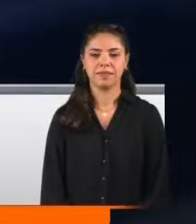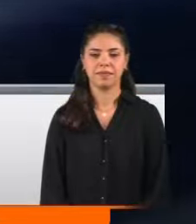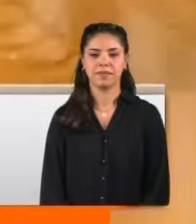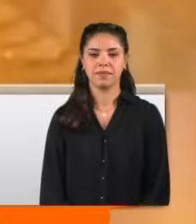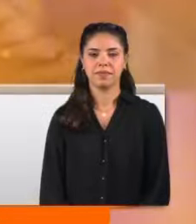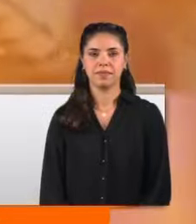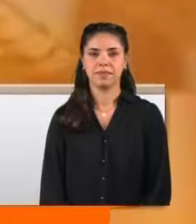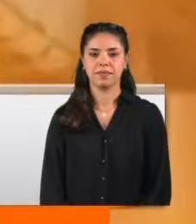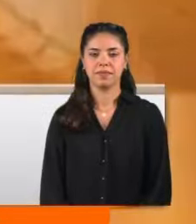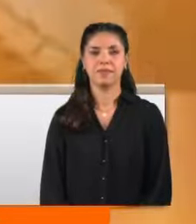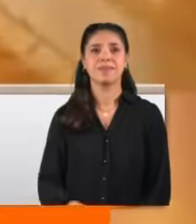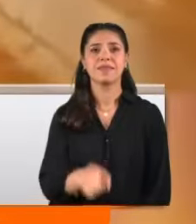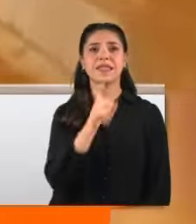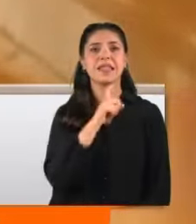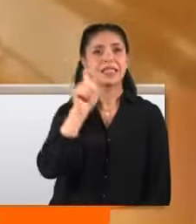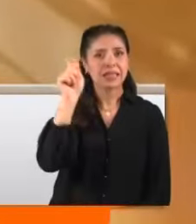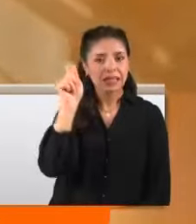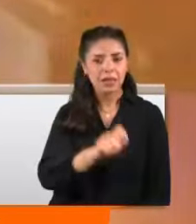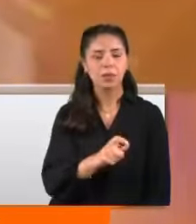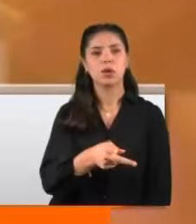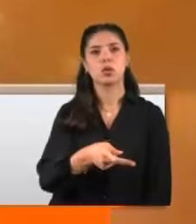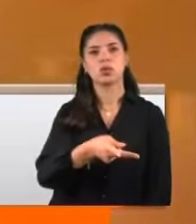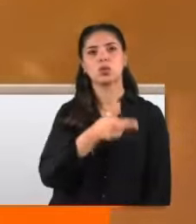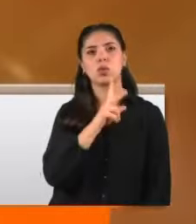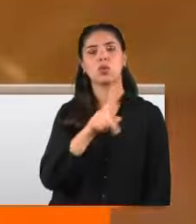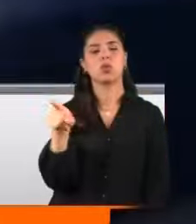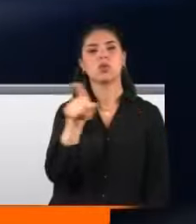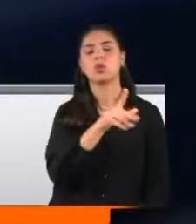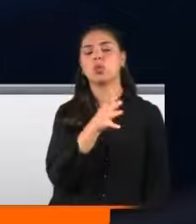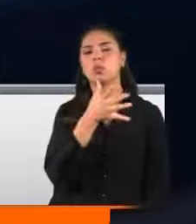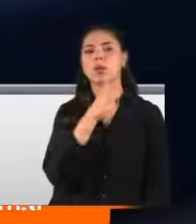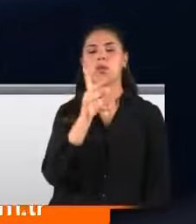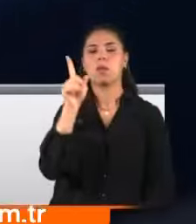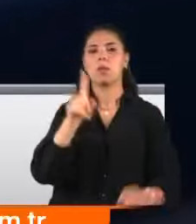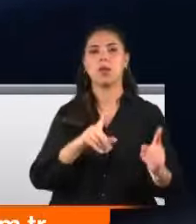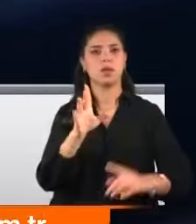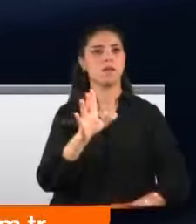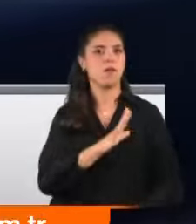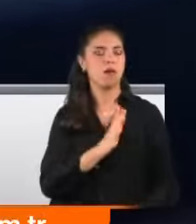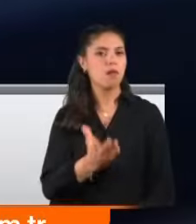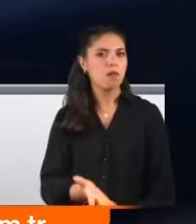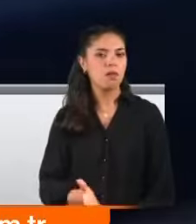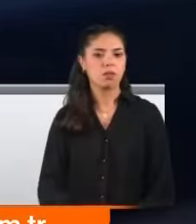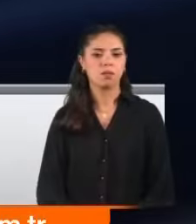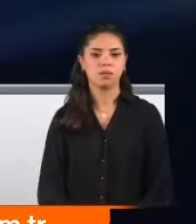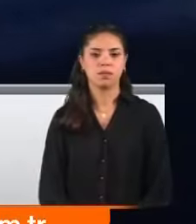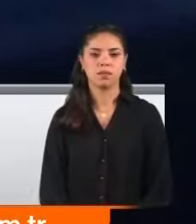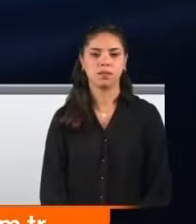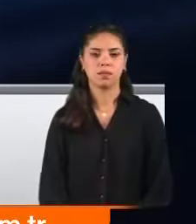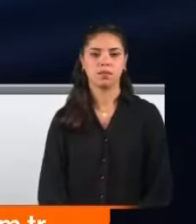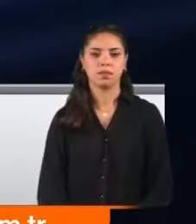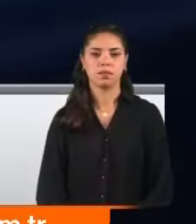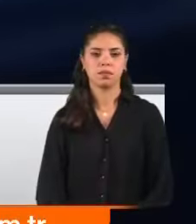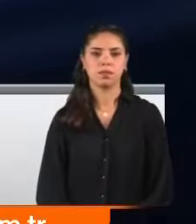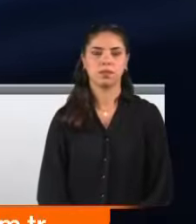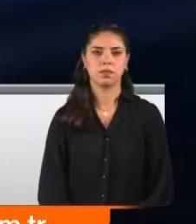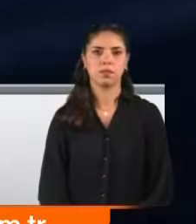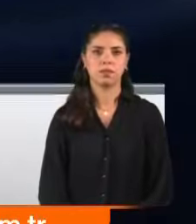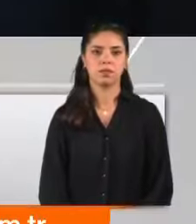gibi varmış. Bu hatayı yapan da sonuçlarını bilmeyen de çok. Güneşin yansımasından mercek görev görüyor, araba